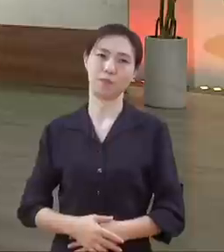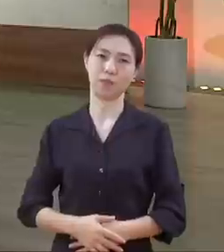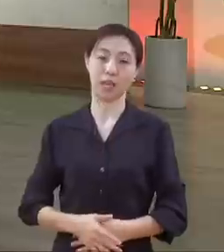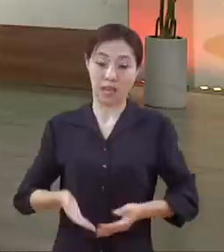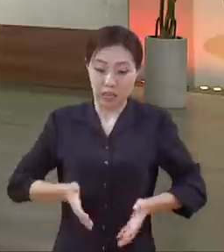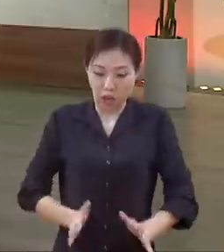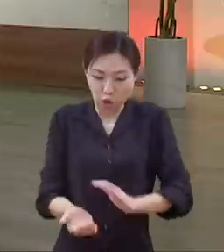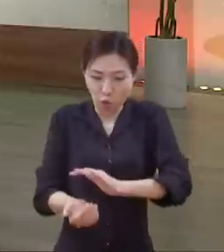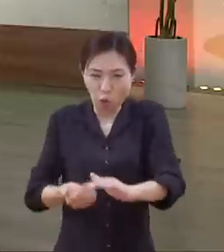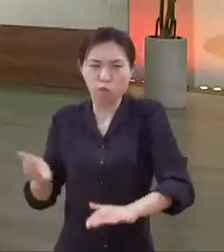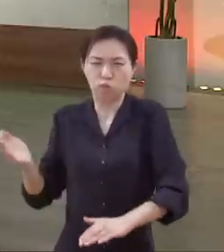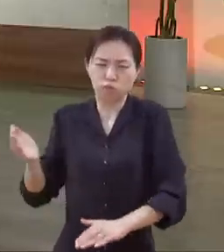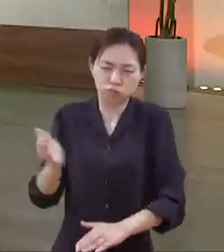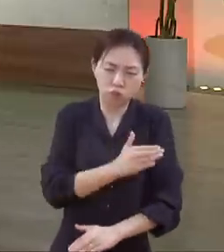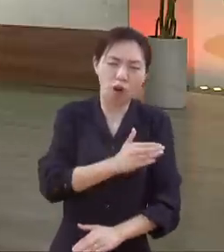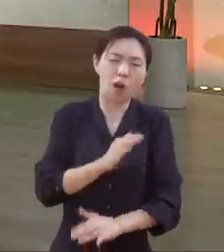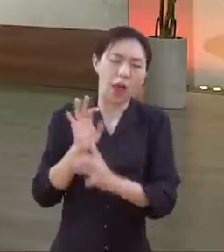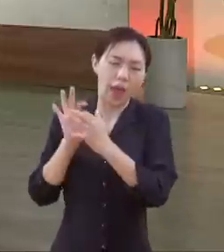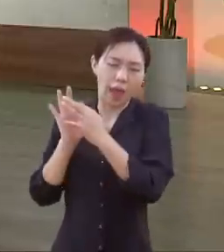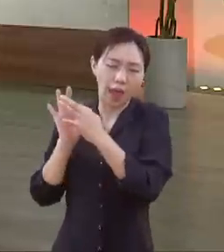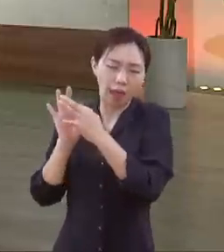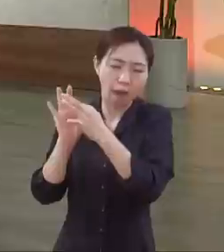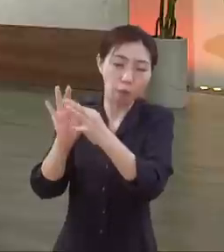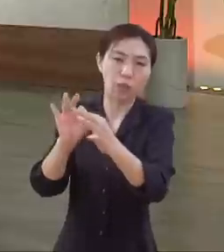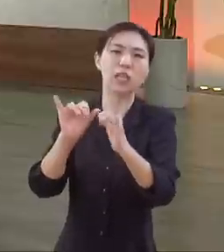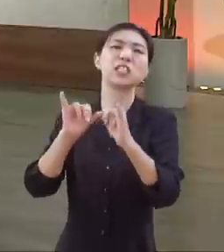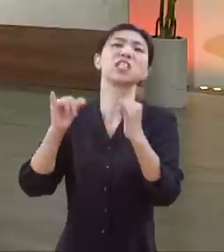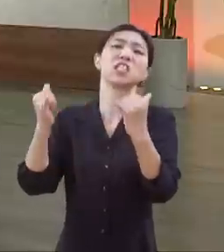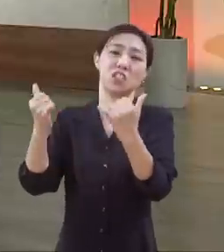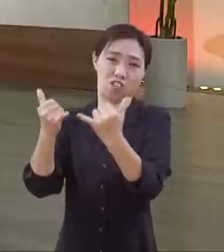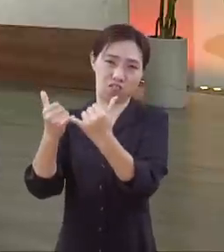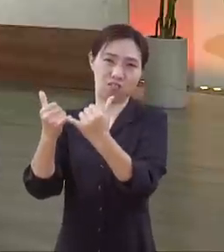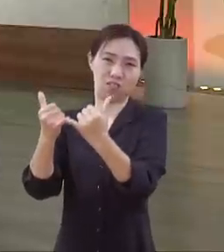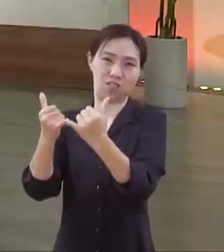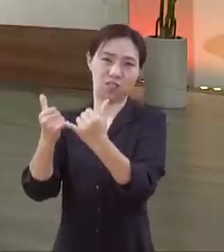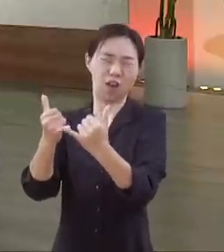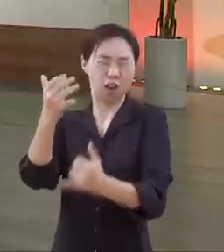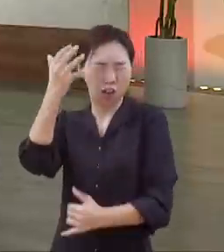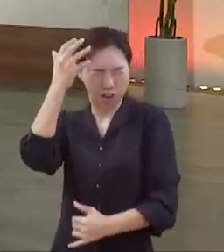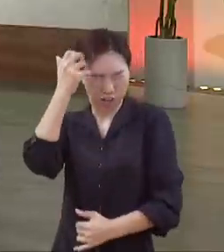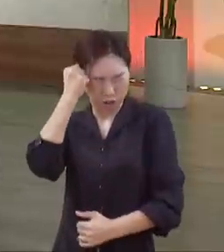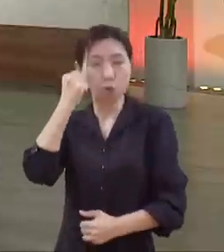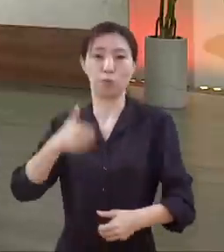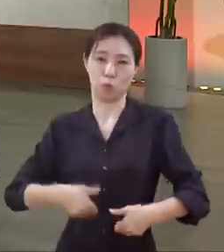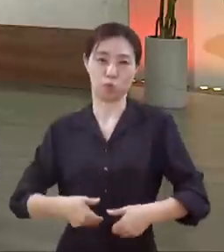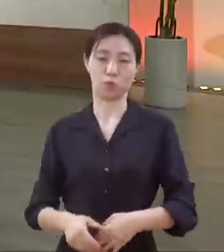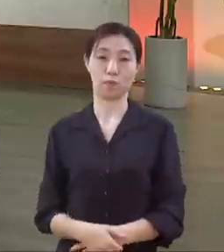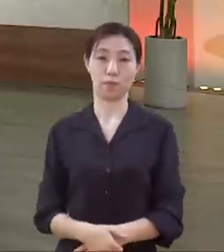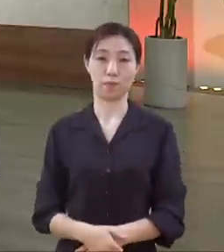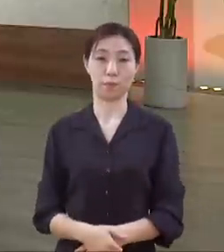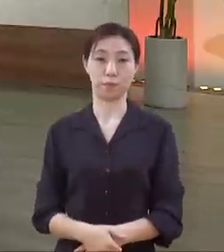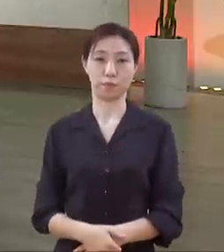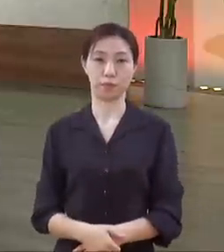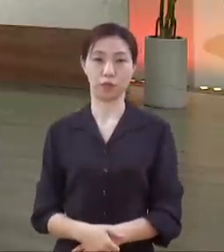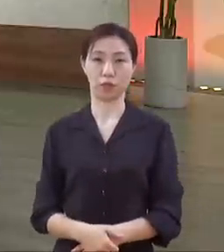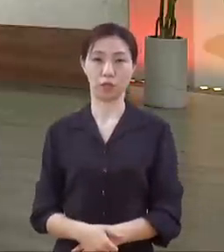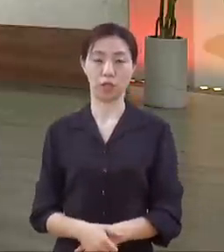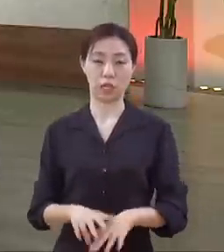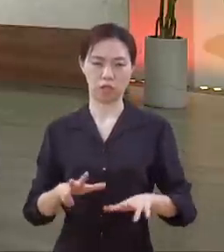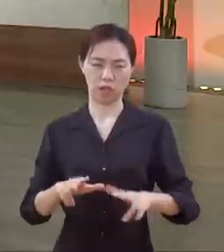인연이구나라는 것을 우리가 명심해야 됩니다 그리고 우리가 한결같은 마음으로 꾸준히